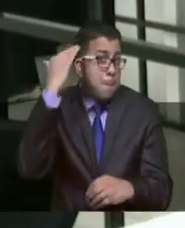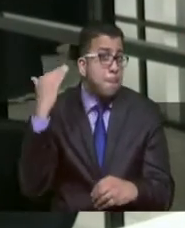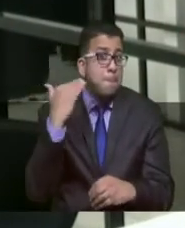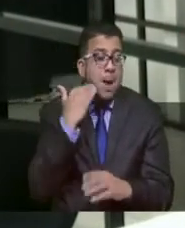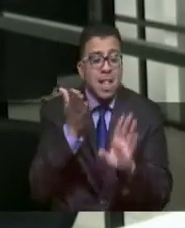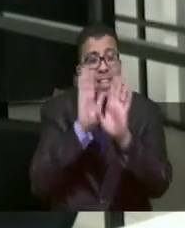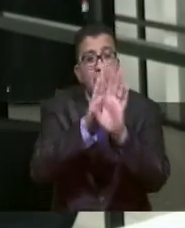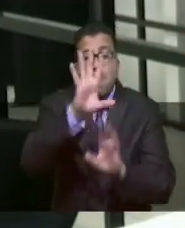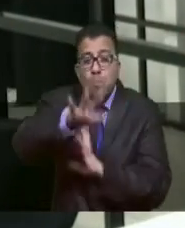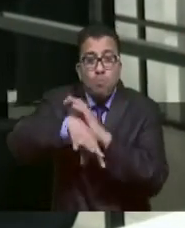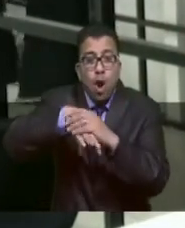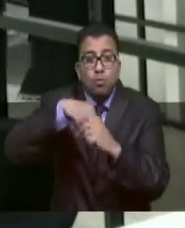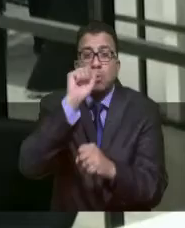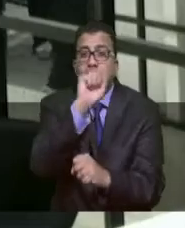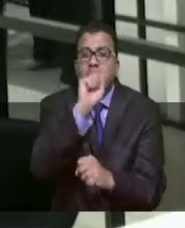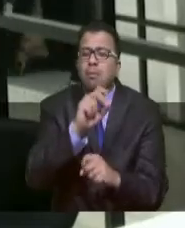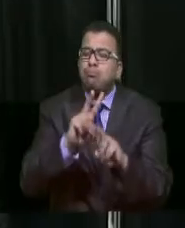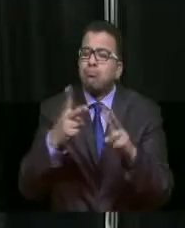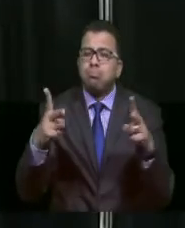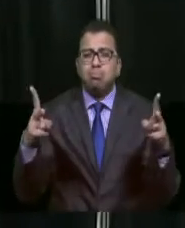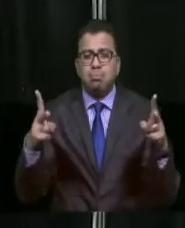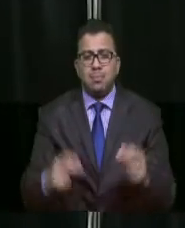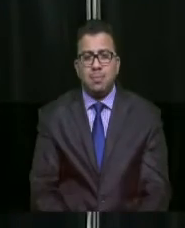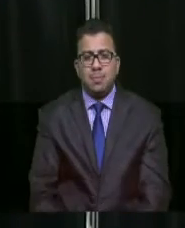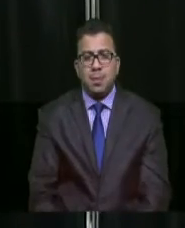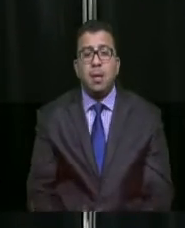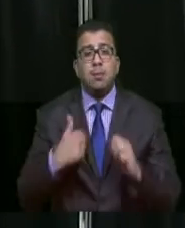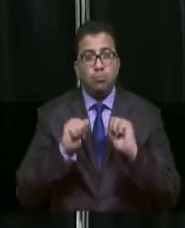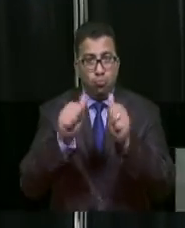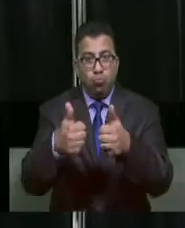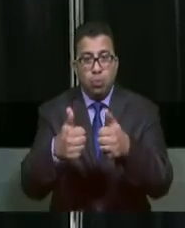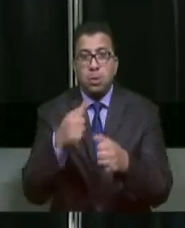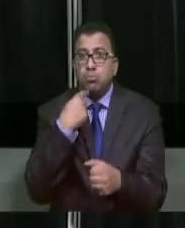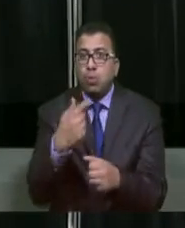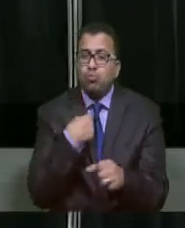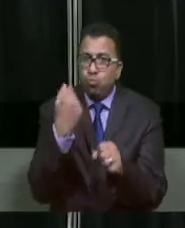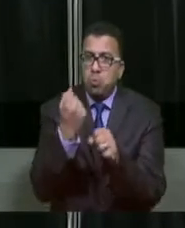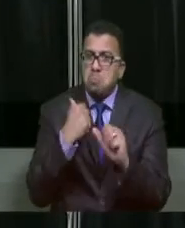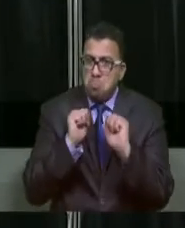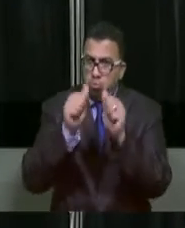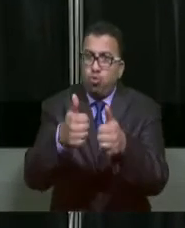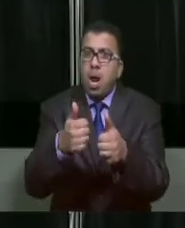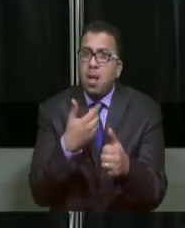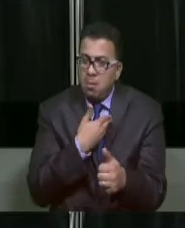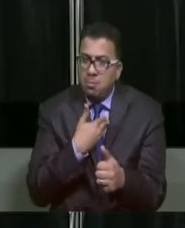ودعم مشاريعها في جميع المجالات. نحن مشاركين في المعرض هنا مشاركين،